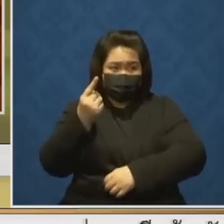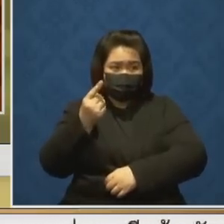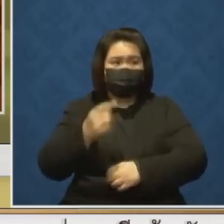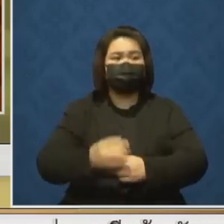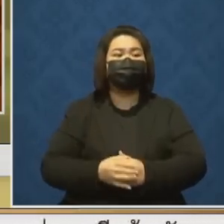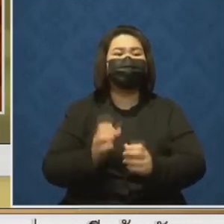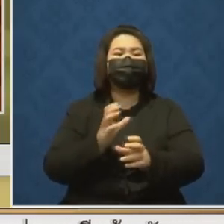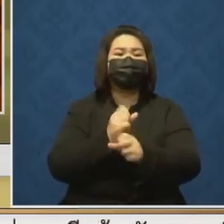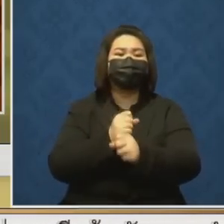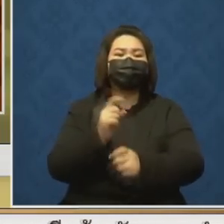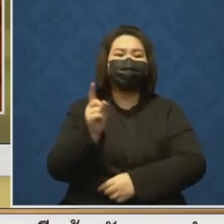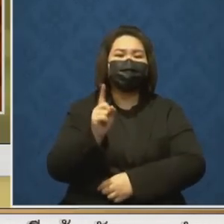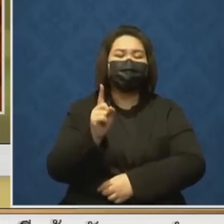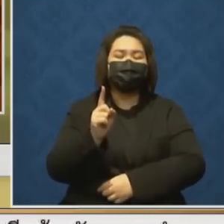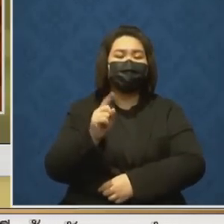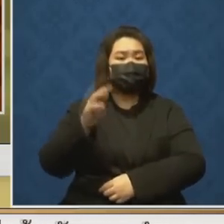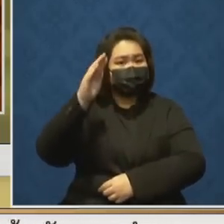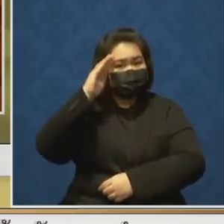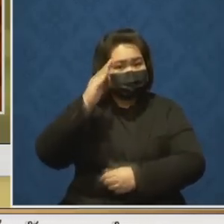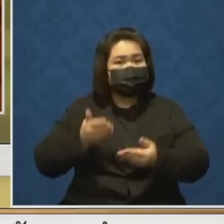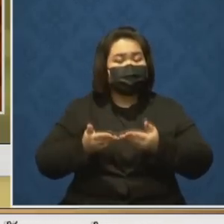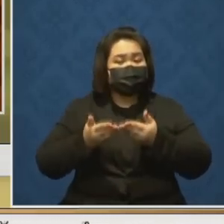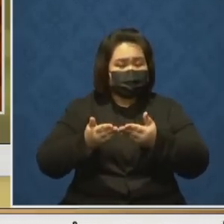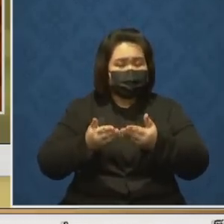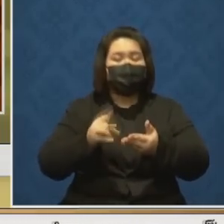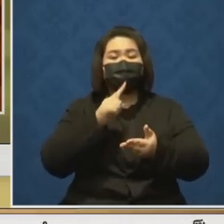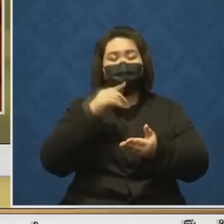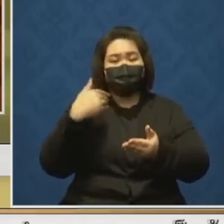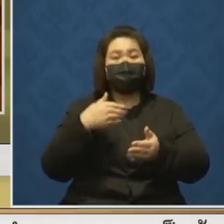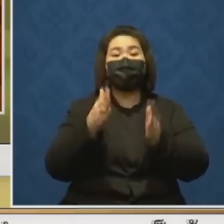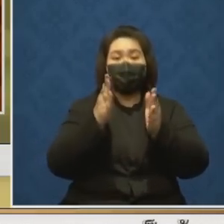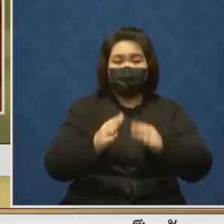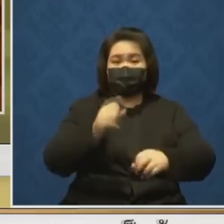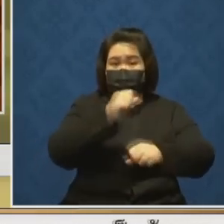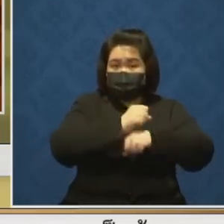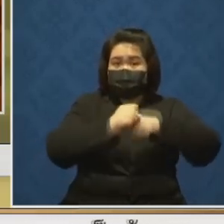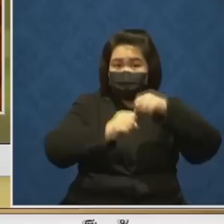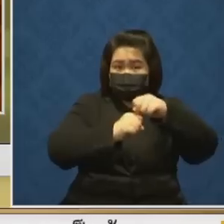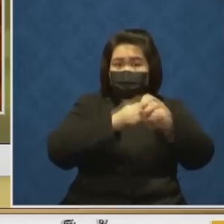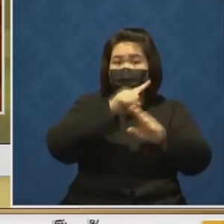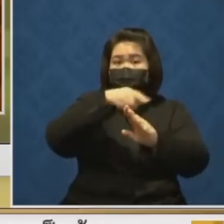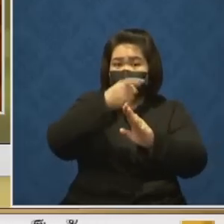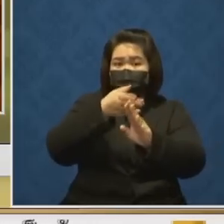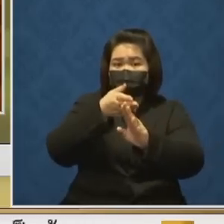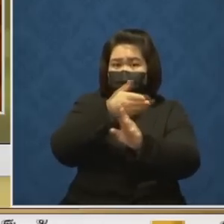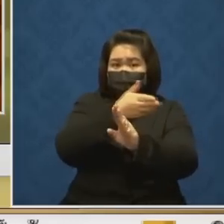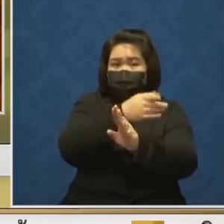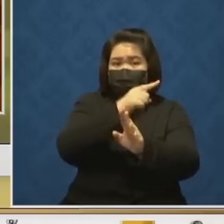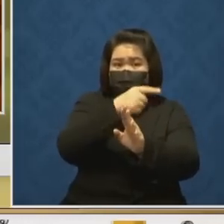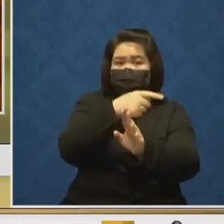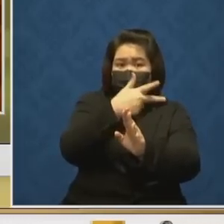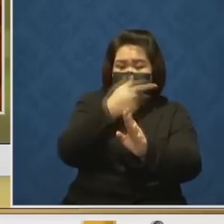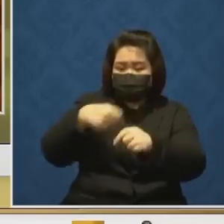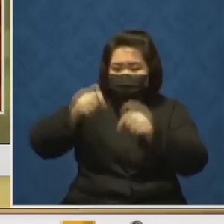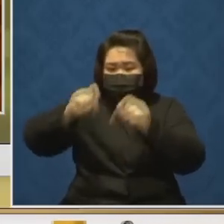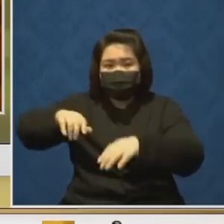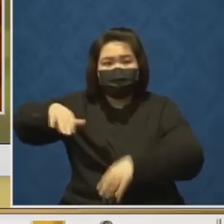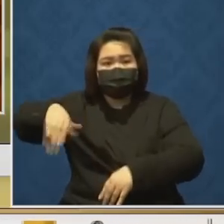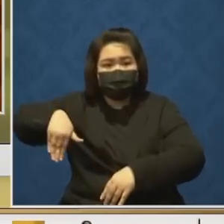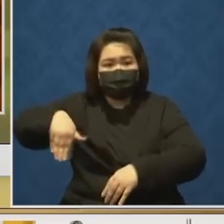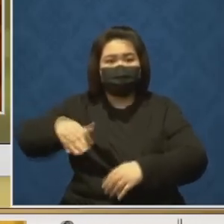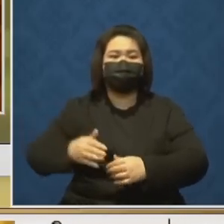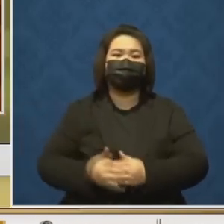รุปว่ากองทับเรือให้ผู้รับเหมาเข้าไปทำงานก่อนจะเซ็สัญญาร่งหน้าถึง 3 เดือนเศษเป็นอย่างน้อยค่ ท่านประทาน